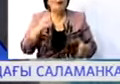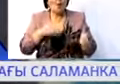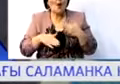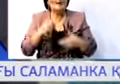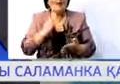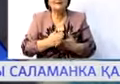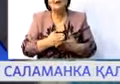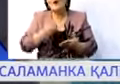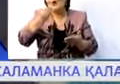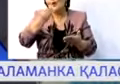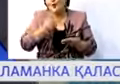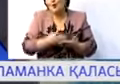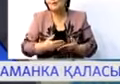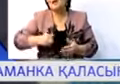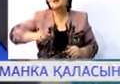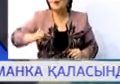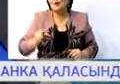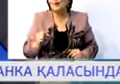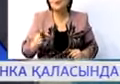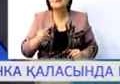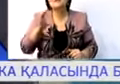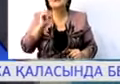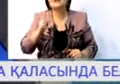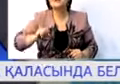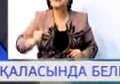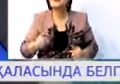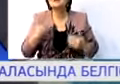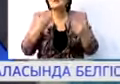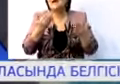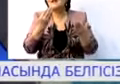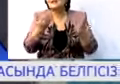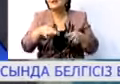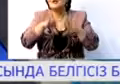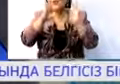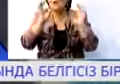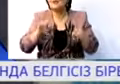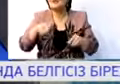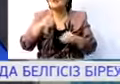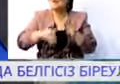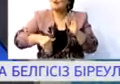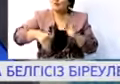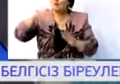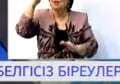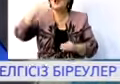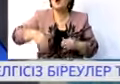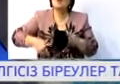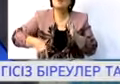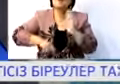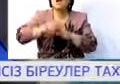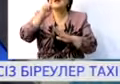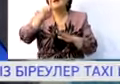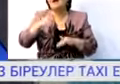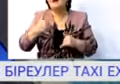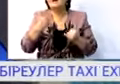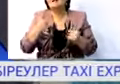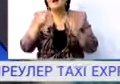қуанасың. Құрметті досым, серік досыңсың. Сен өнерде ең биік мұнарасың,